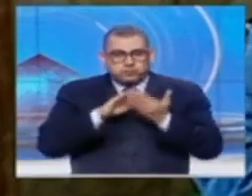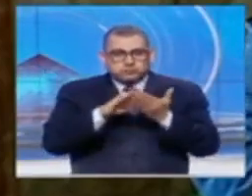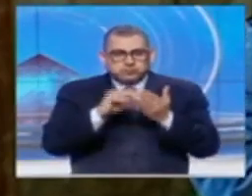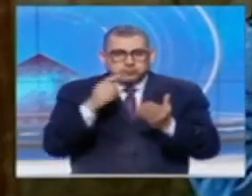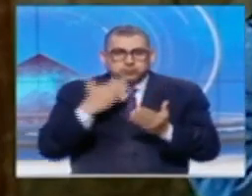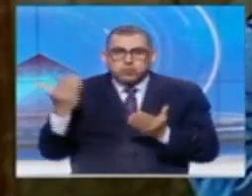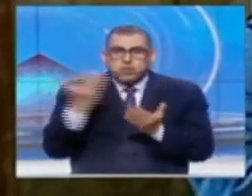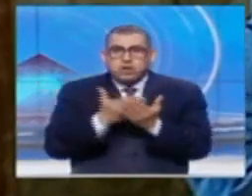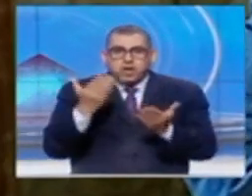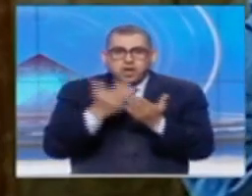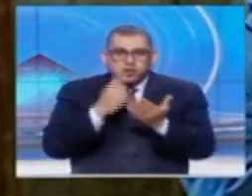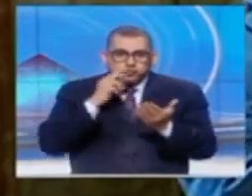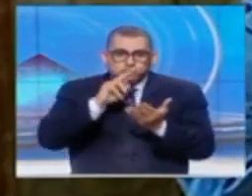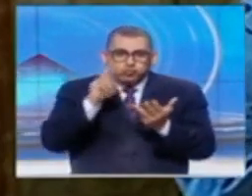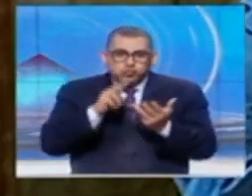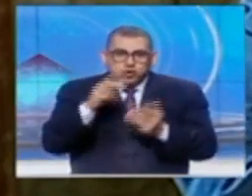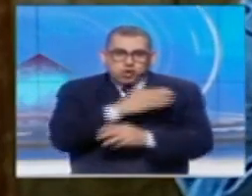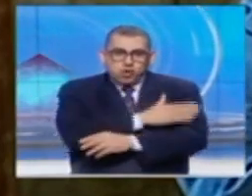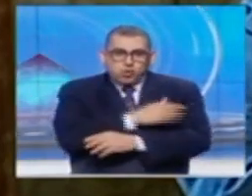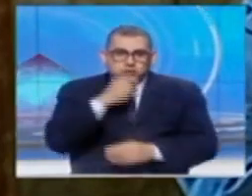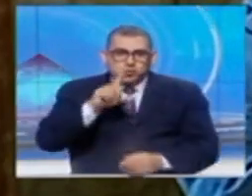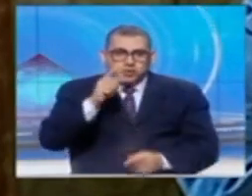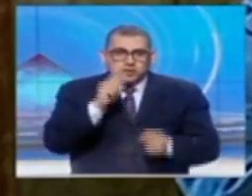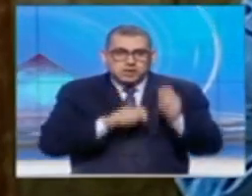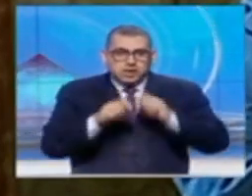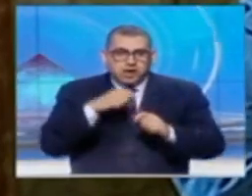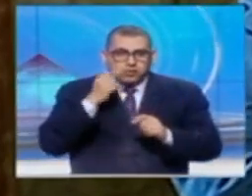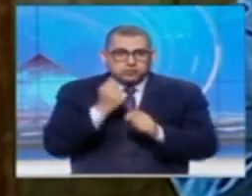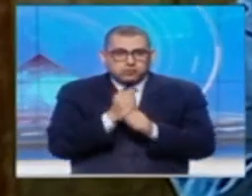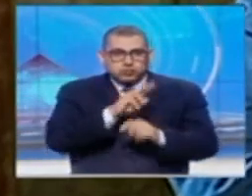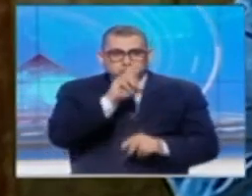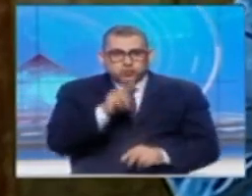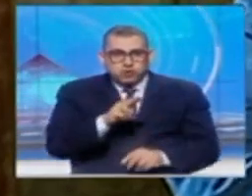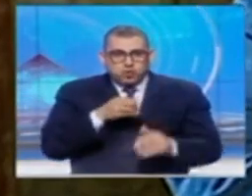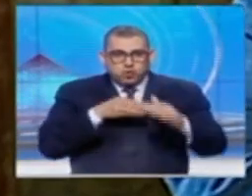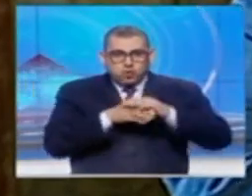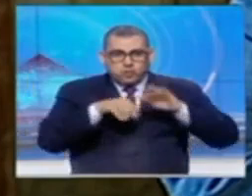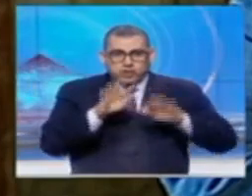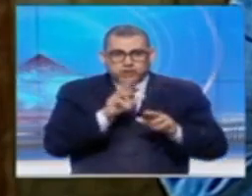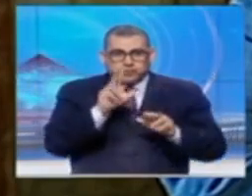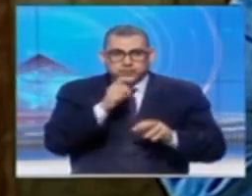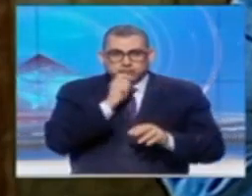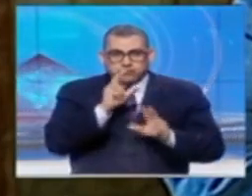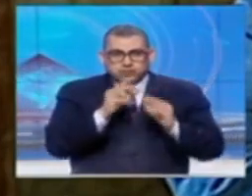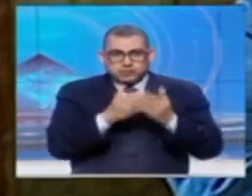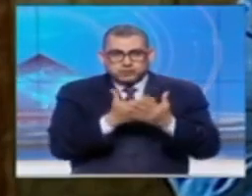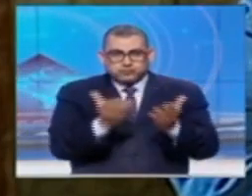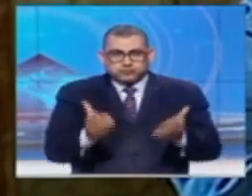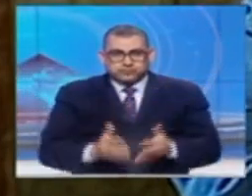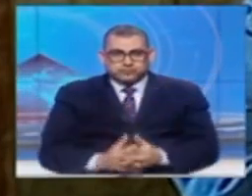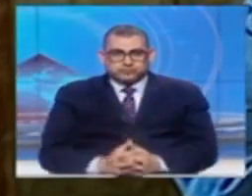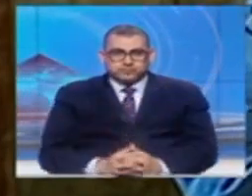الإحاطة المقدمة من النواب إلى وزير التجارة والصناعة. من مجلس النواب محمد شعبان، التلفزيون المصري.